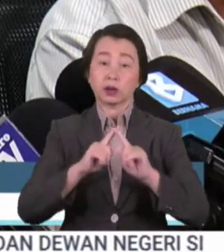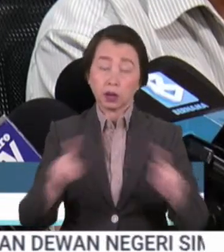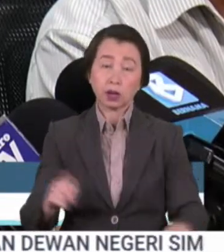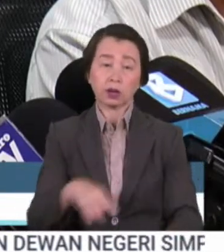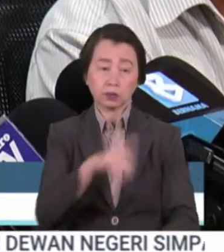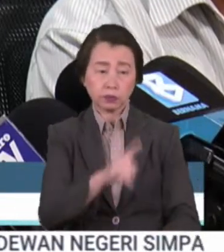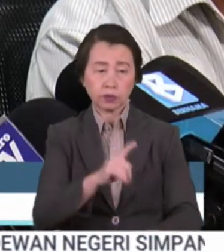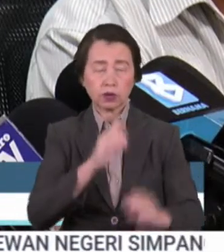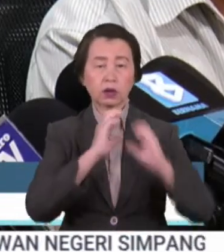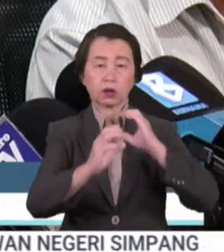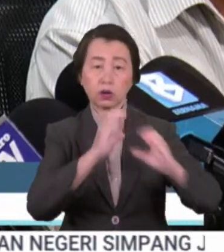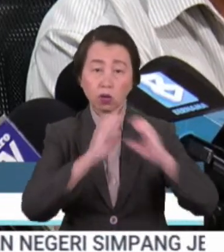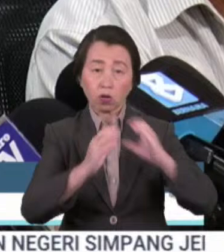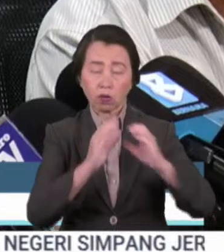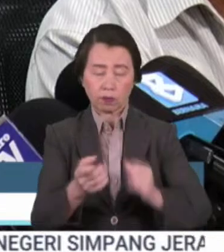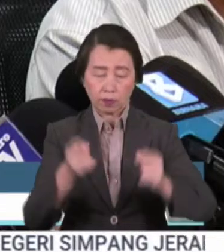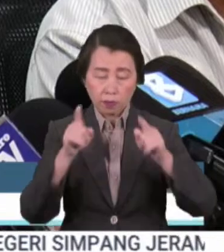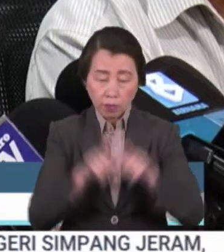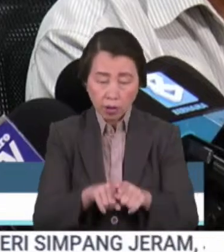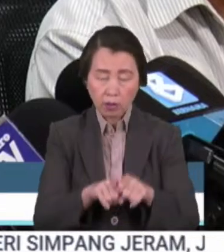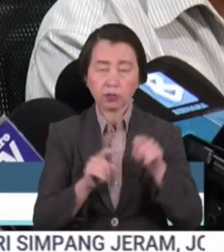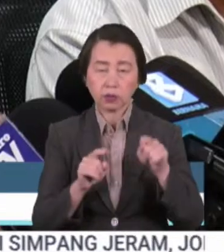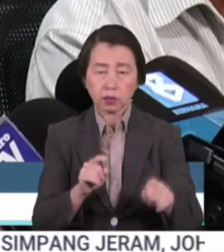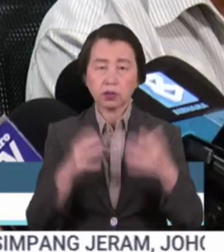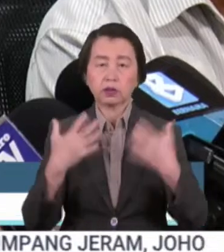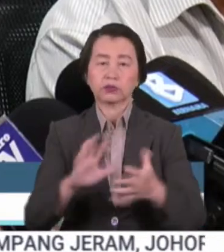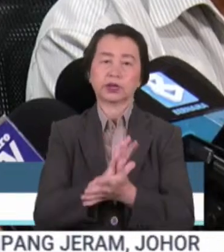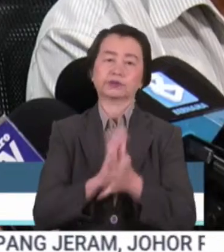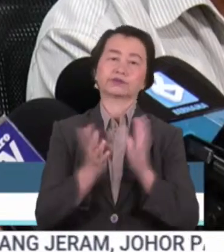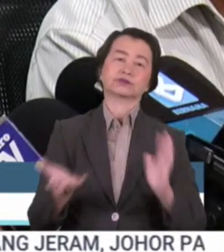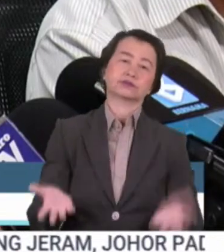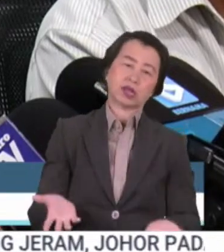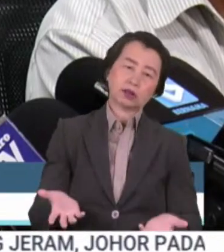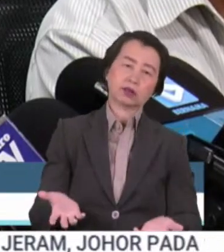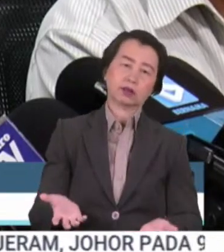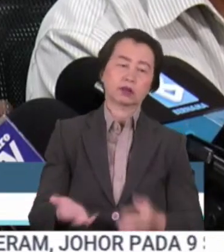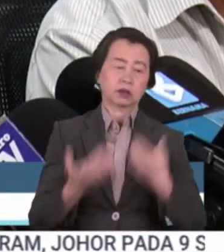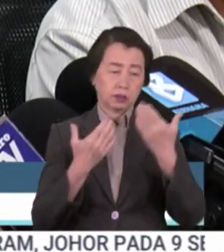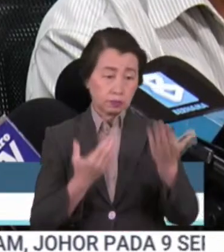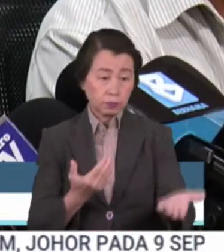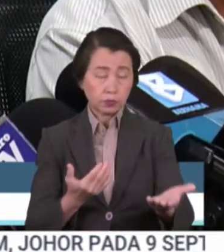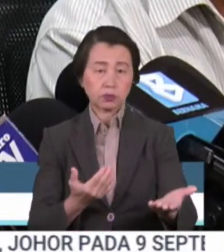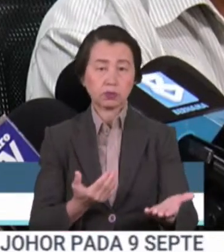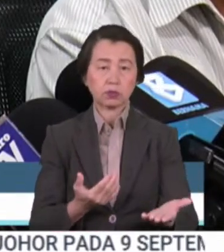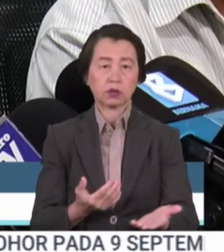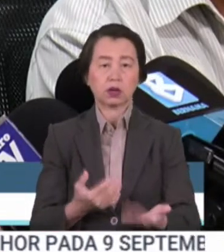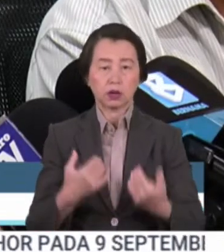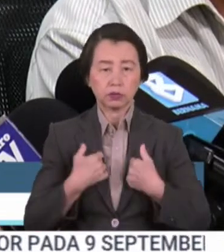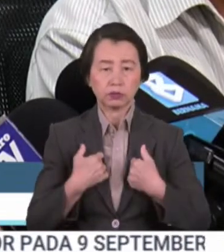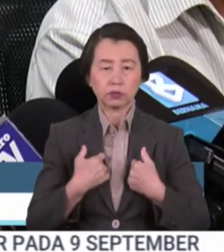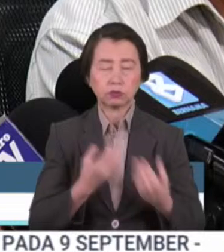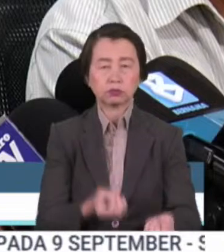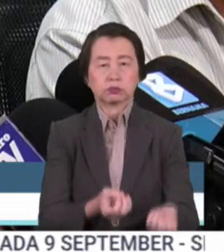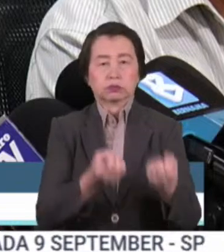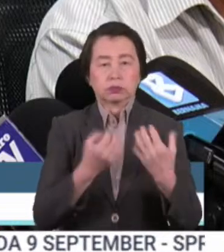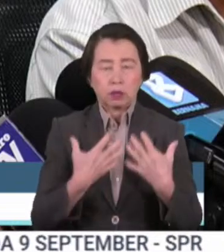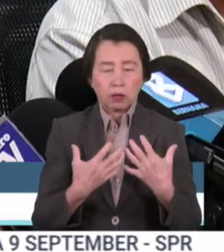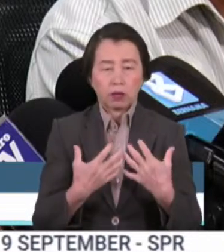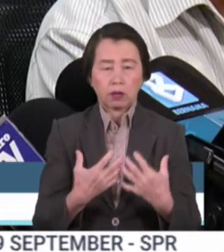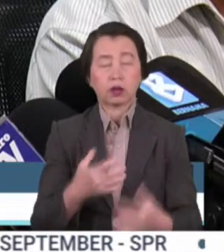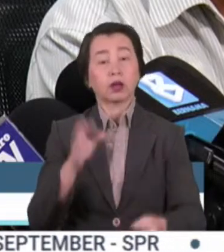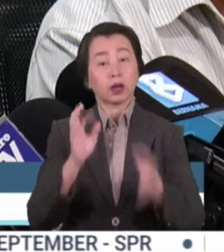komunikasi yang berlaku ini telah menyebabkan beliau waktu this telah melahirkan Oke